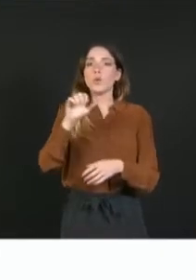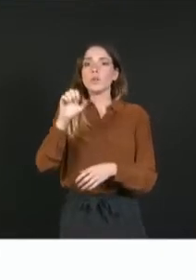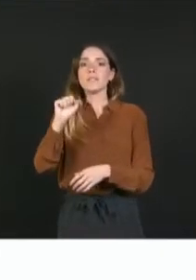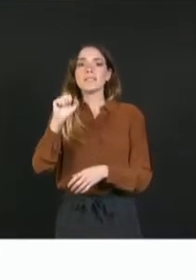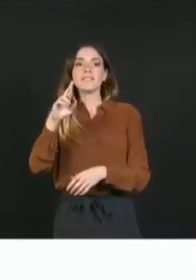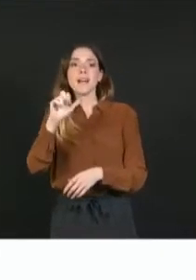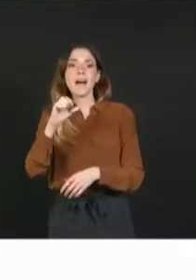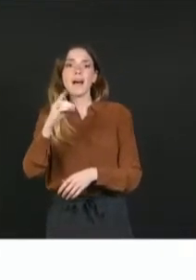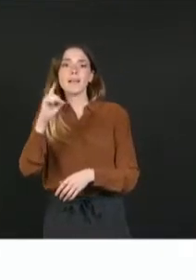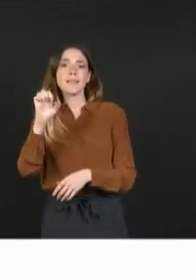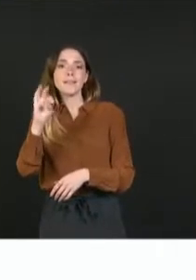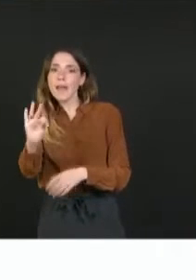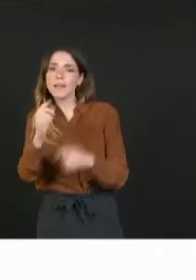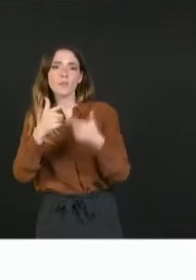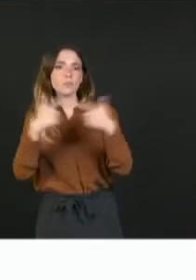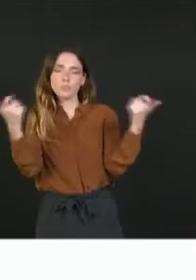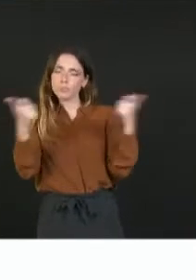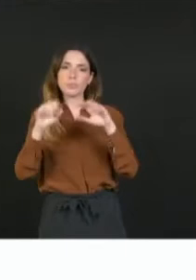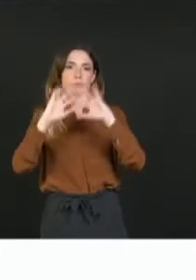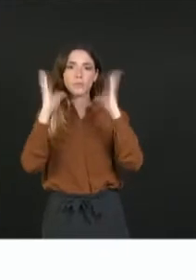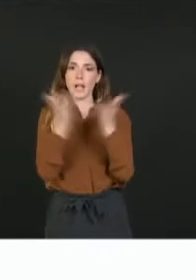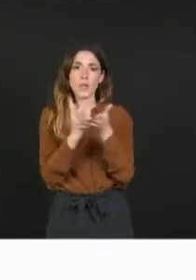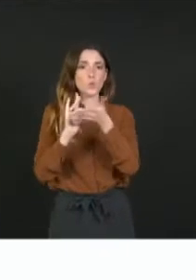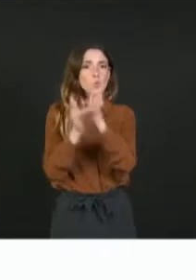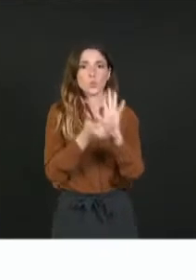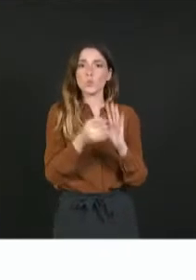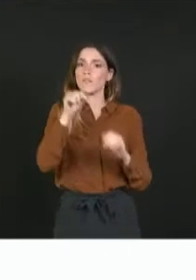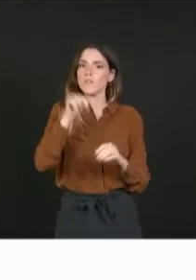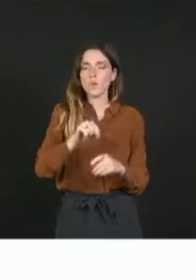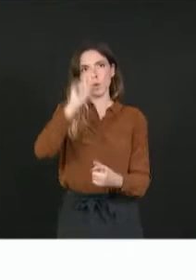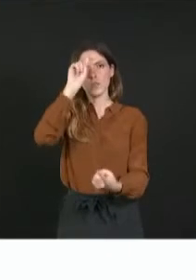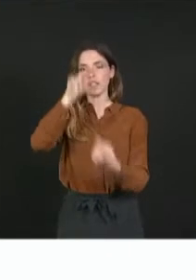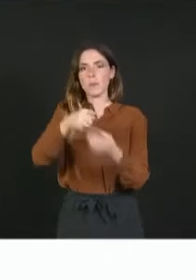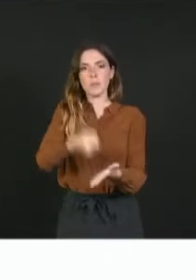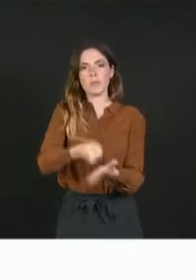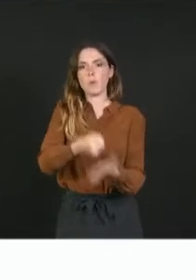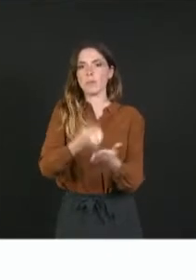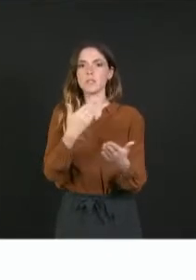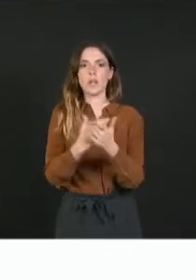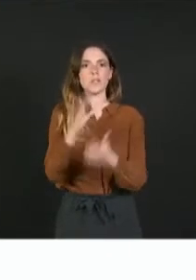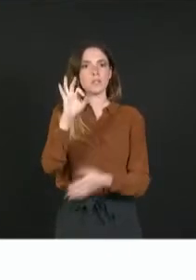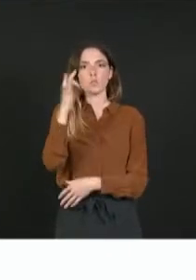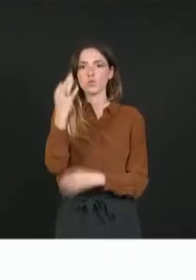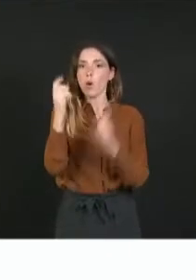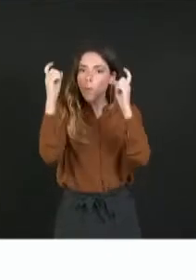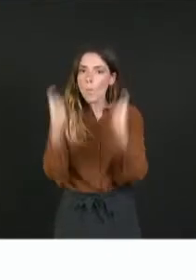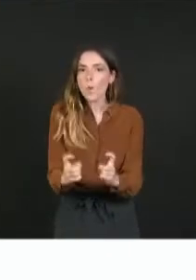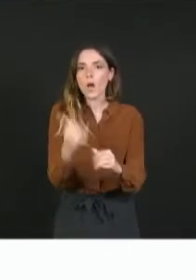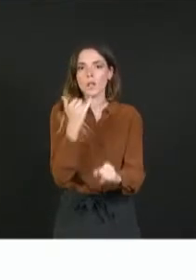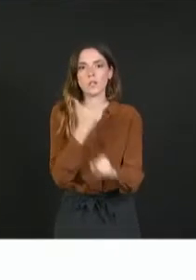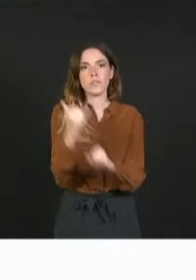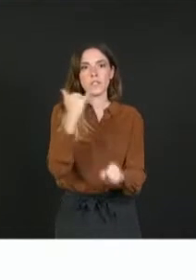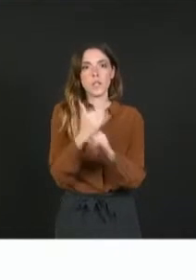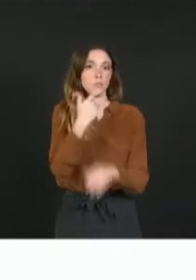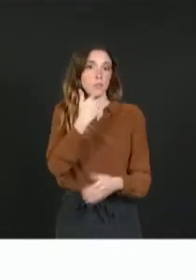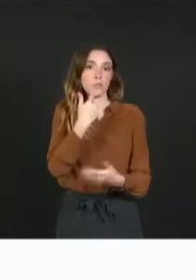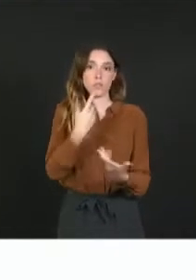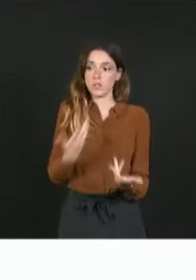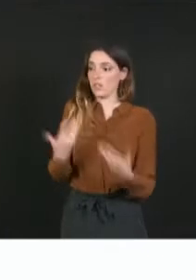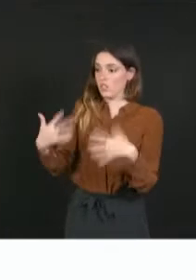de moins 50% d'artificialisation brute, ce qui veut dire ce dont on a parlé tout à l'heure, hein, c'est utiliser